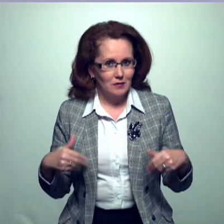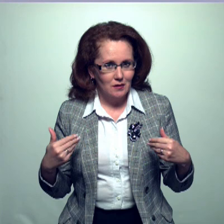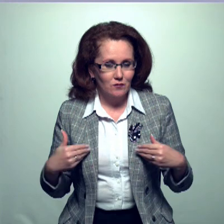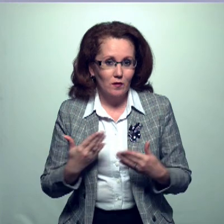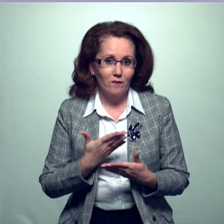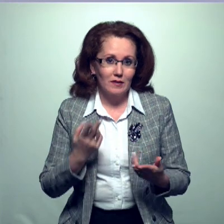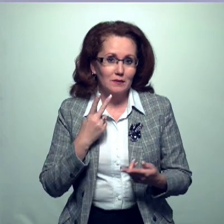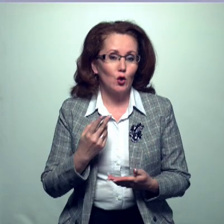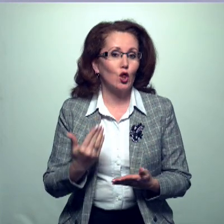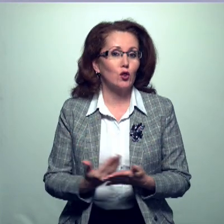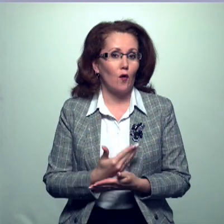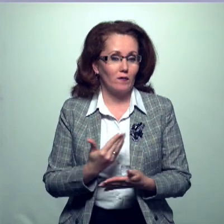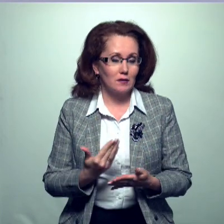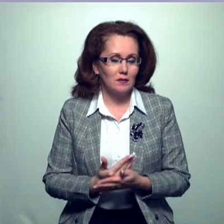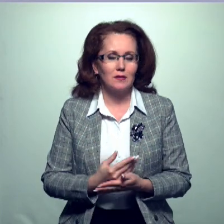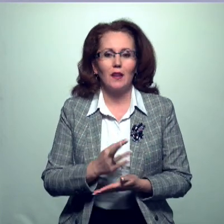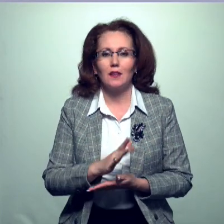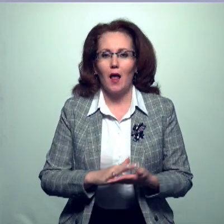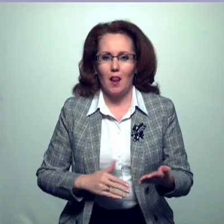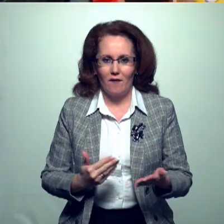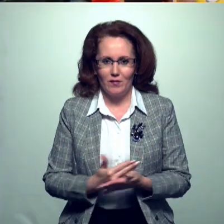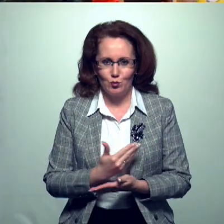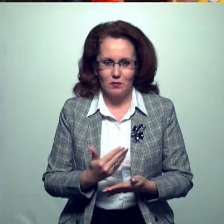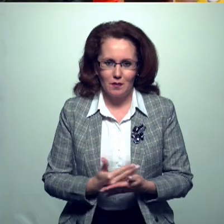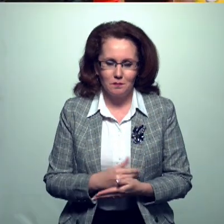Здравствуйте, вы смотрите новости в студии Петр Завьялов. Далее в выпуске.